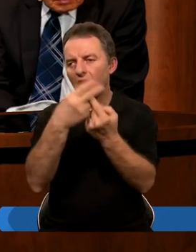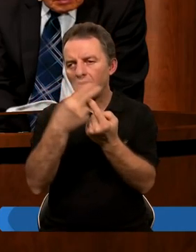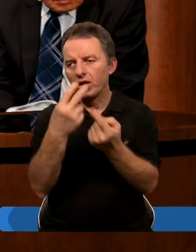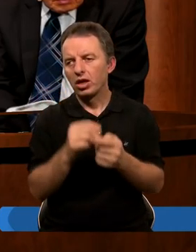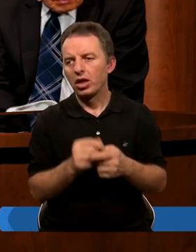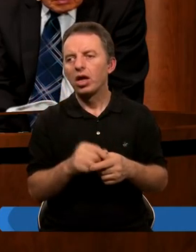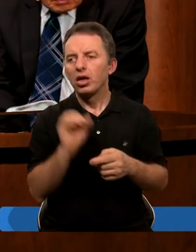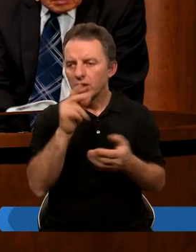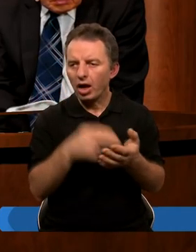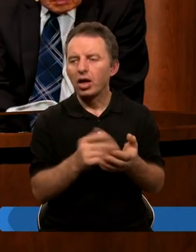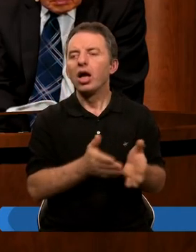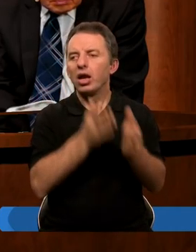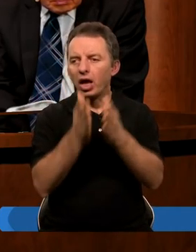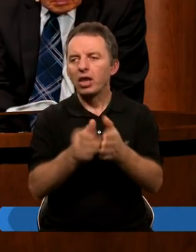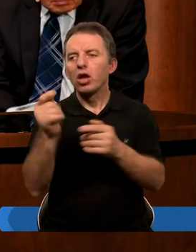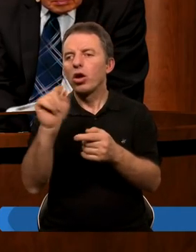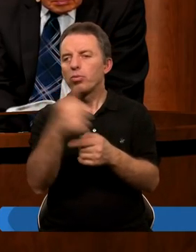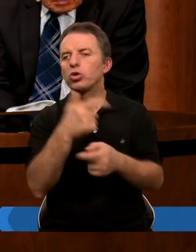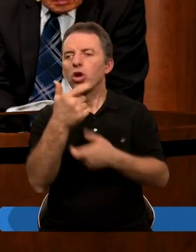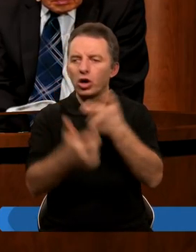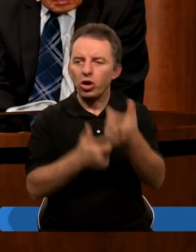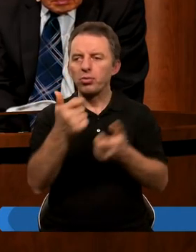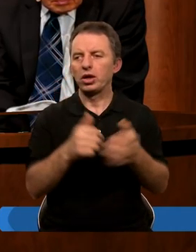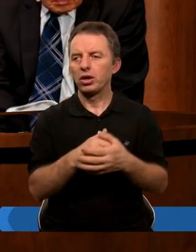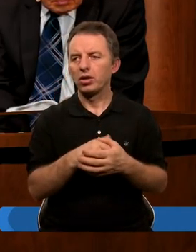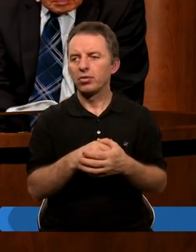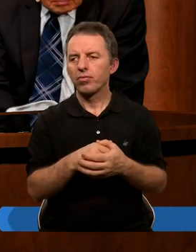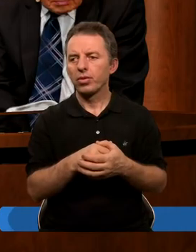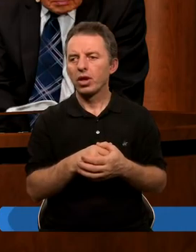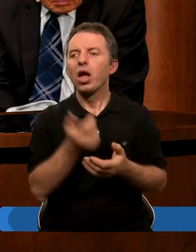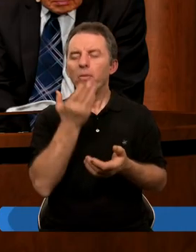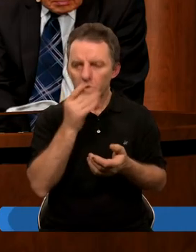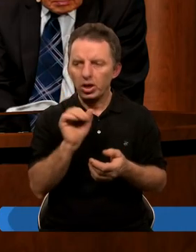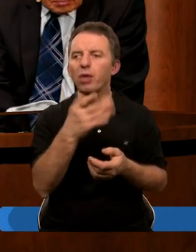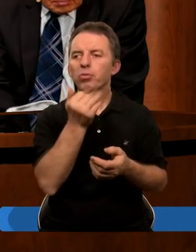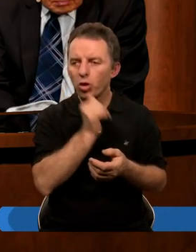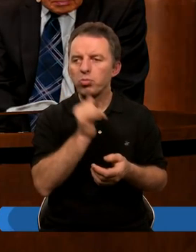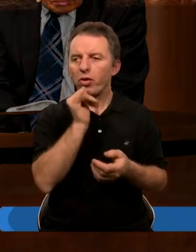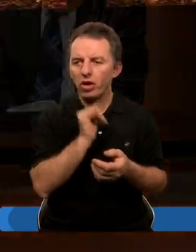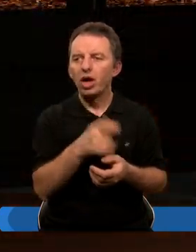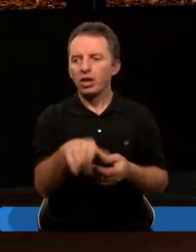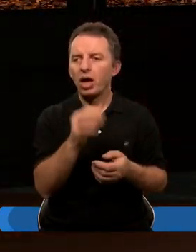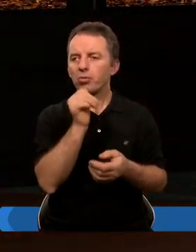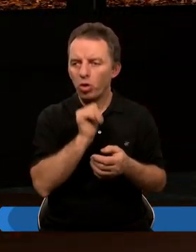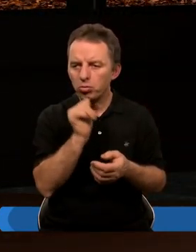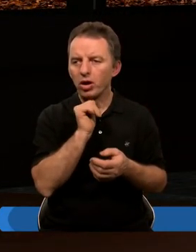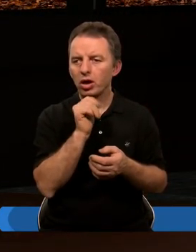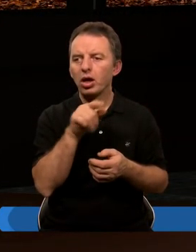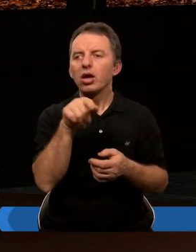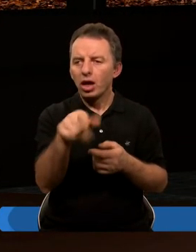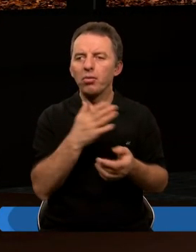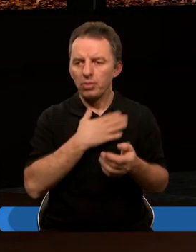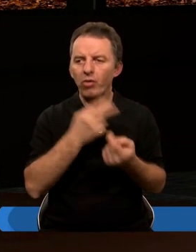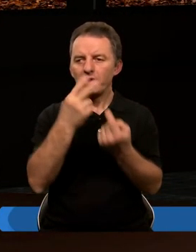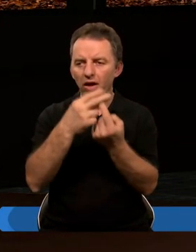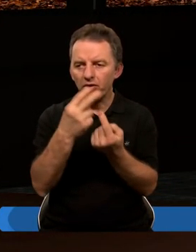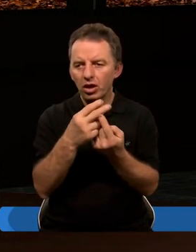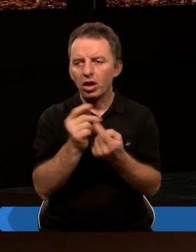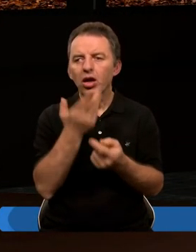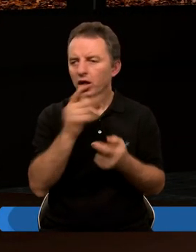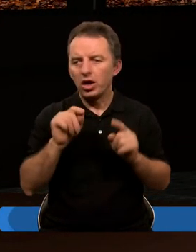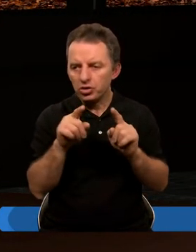No i tak, no właśnie, nastawiamy go, co musi zrobić. Paweł mówi, ja tak próbowałem. Ja tak próbowałem. To znaczy, on akurat nie miał telewizji,